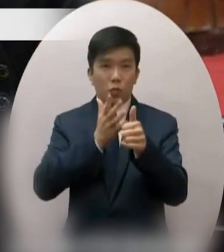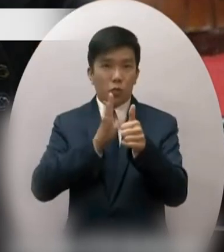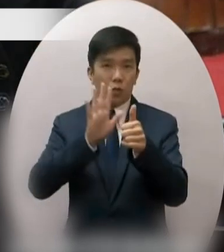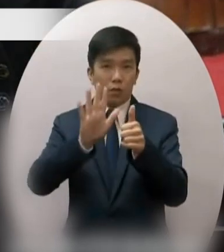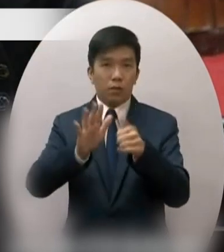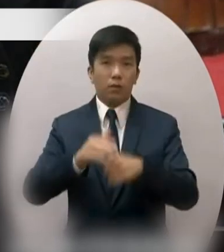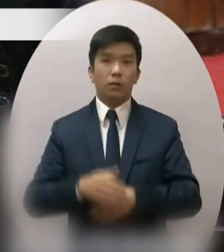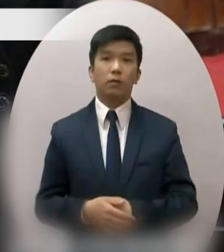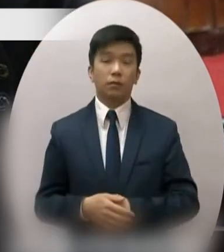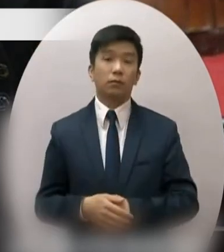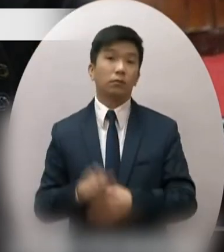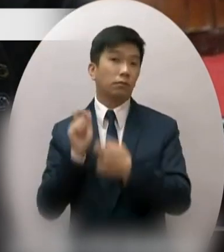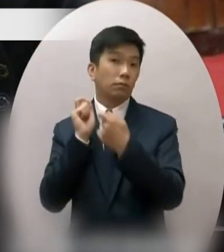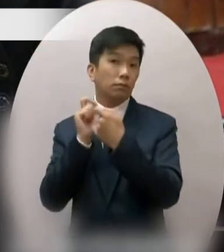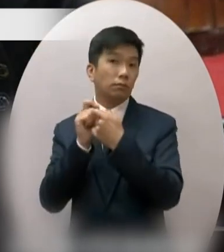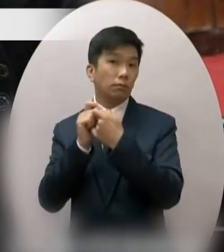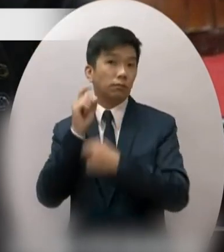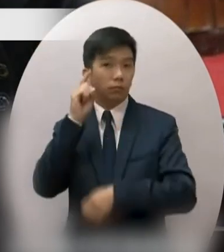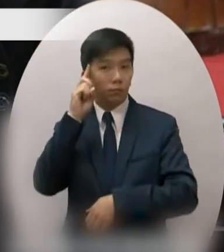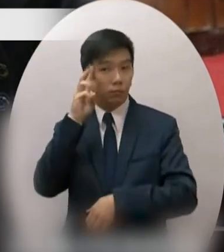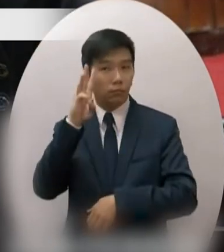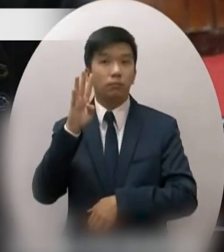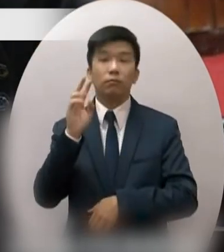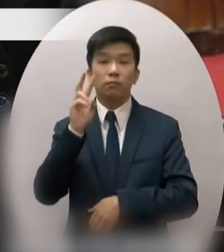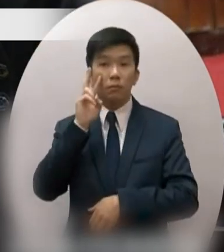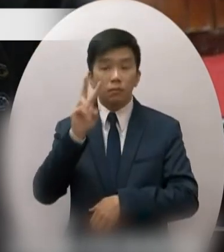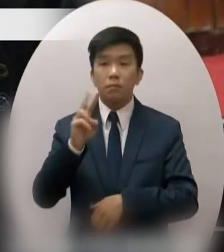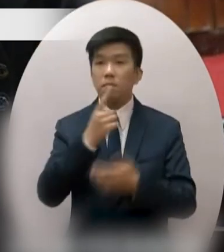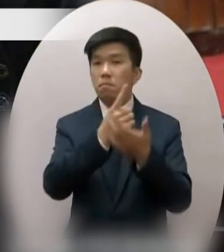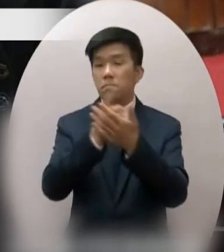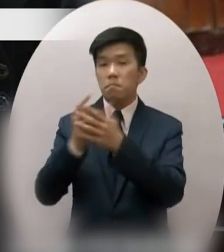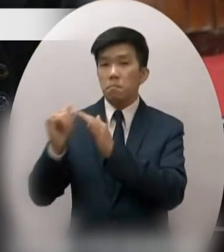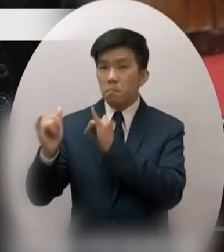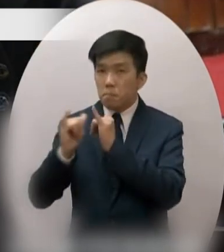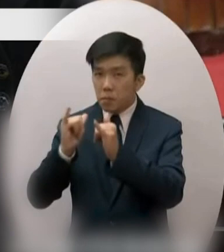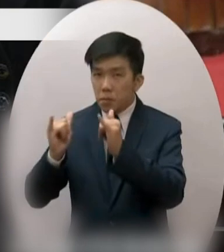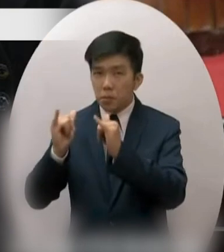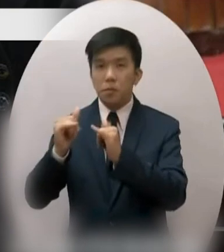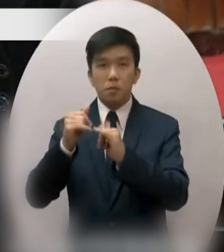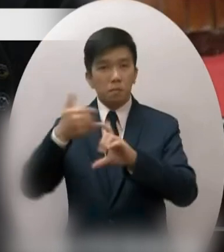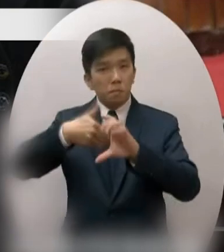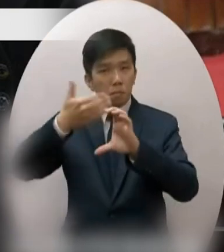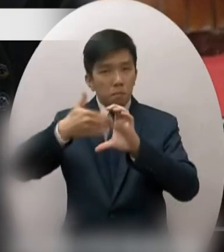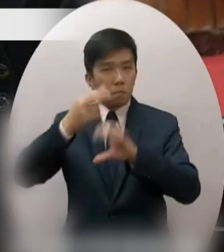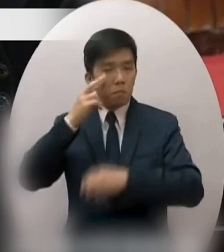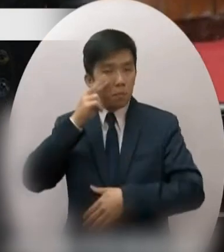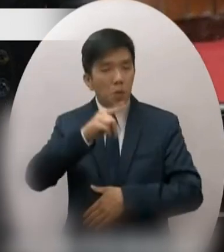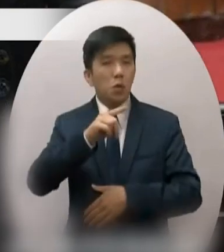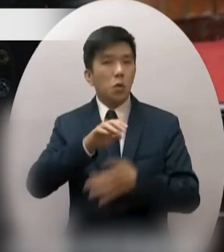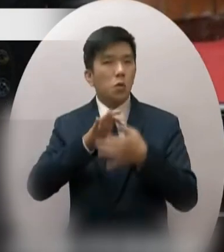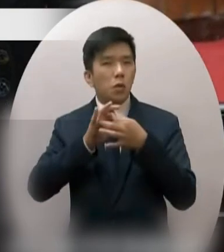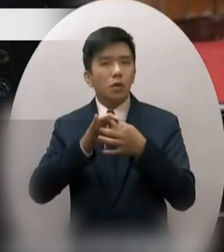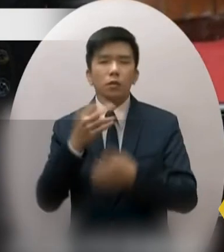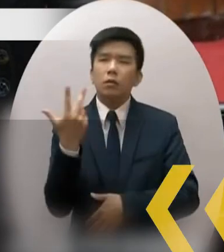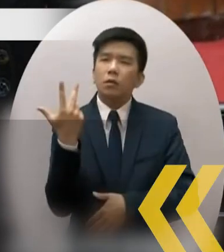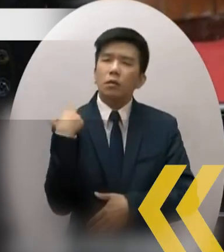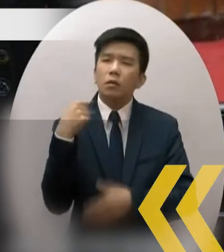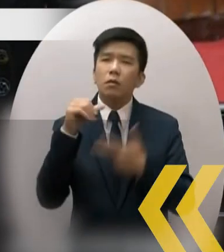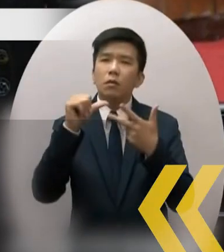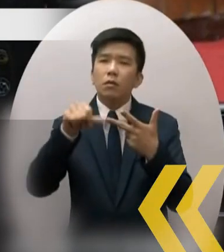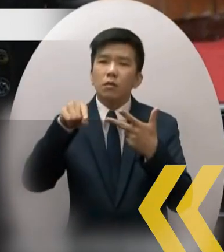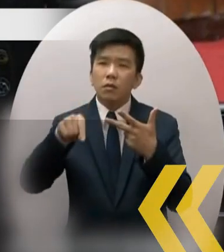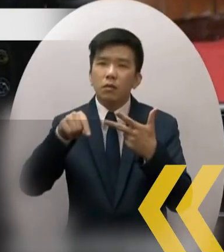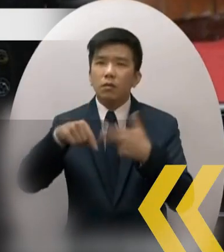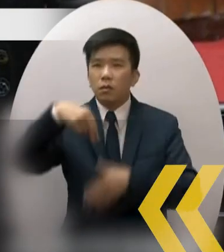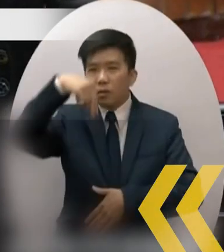这几天来，我们看到社会各界关切在我们立法院在星期五所发生的